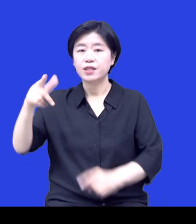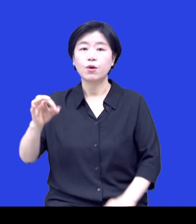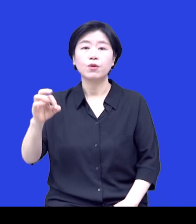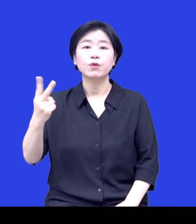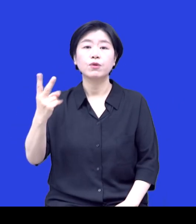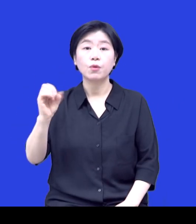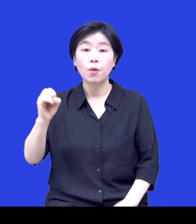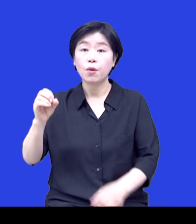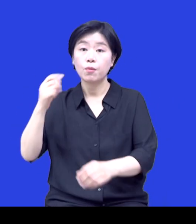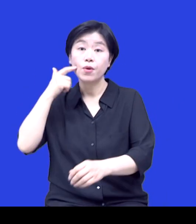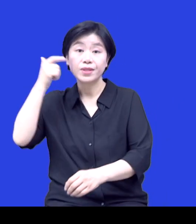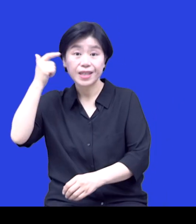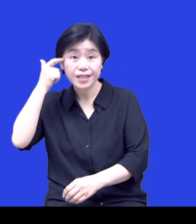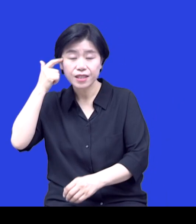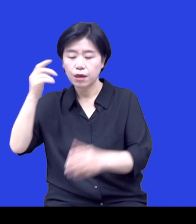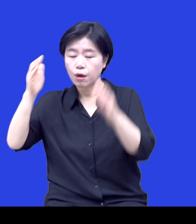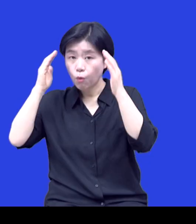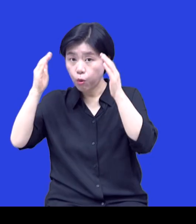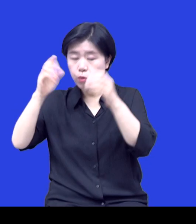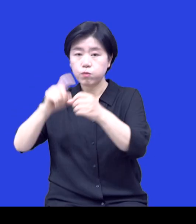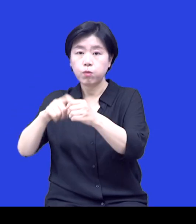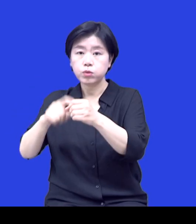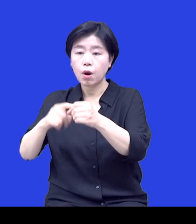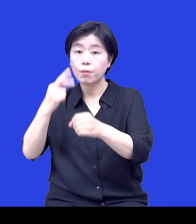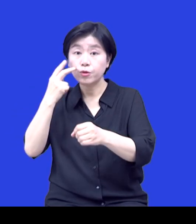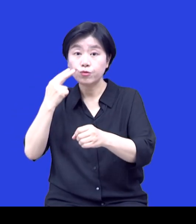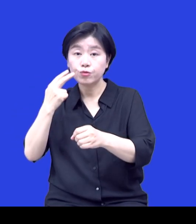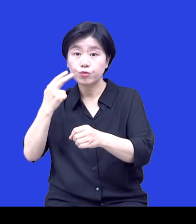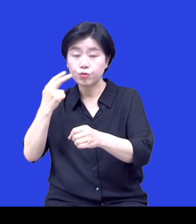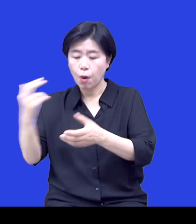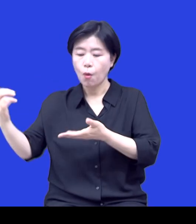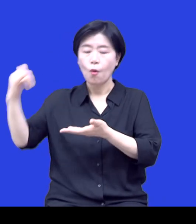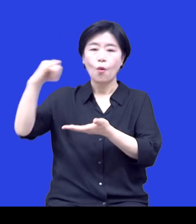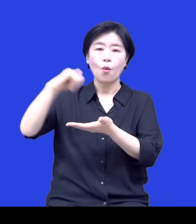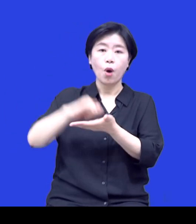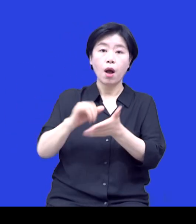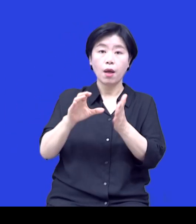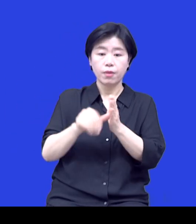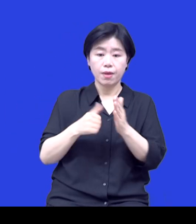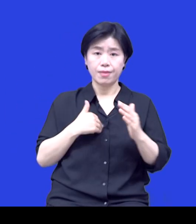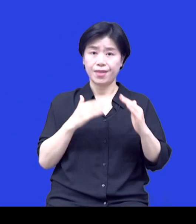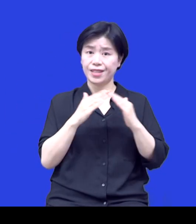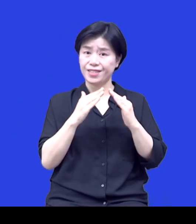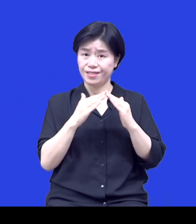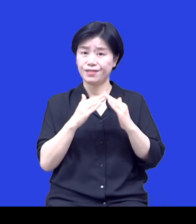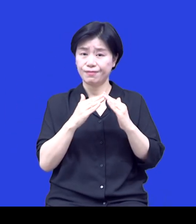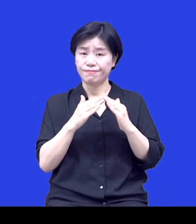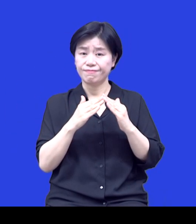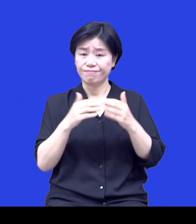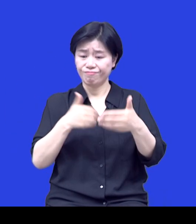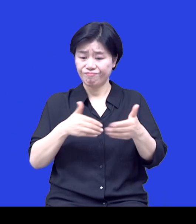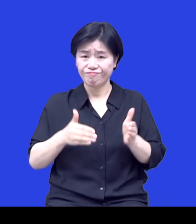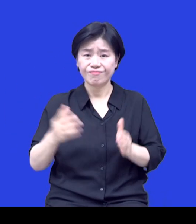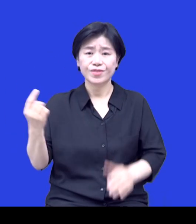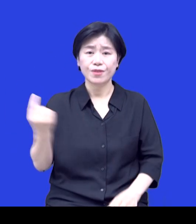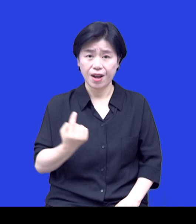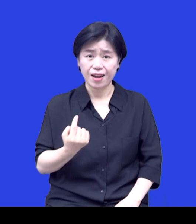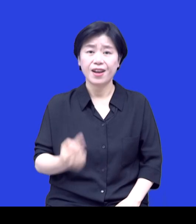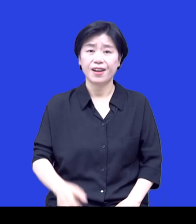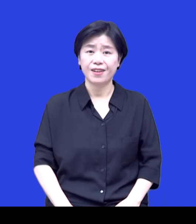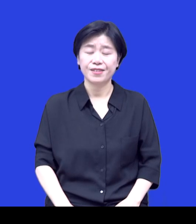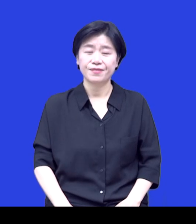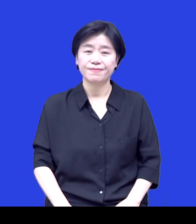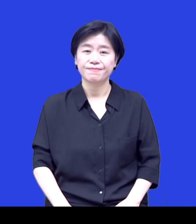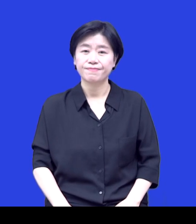처음 그 유학 왔을 때 우리 아버님 친구 목사님 소개로 우리 아버님 교회를 잠깐 들렸어요. 네. 우리